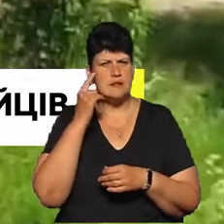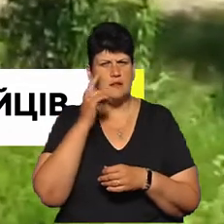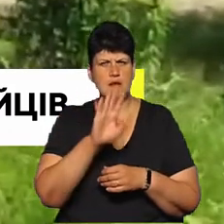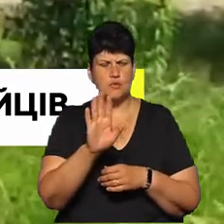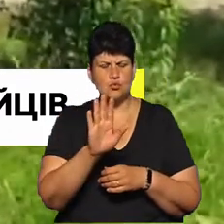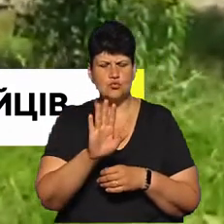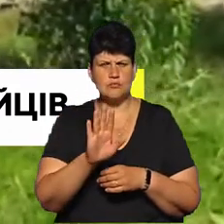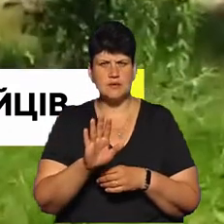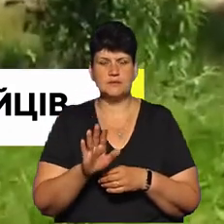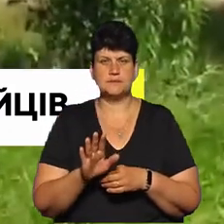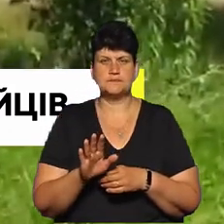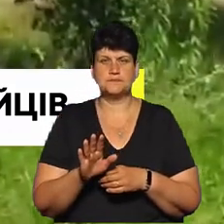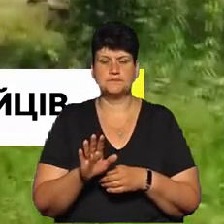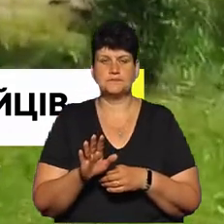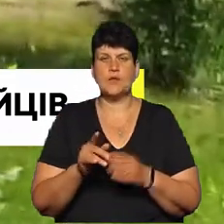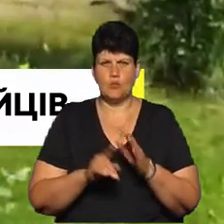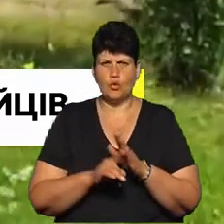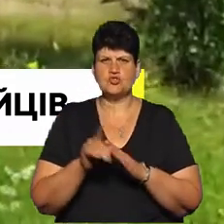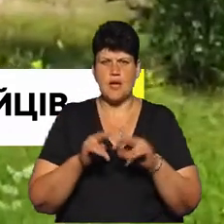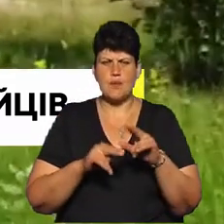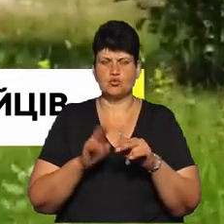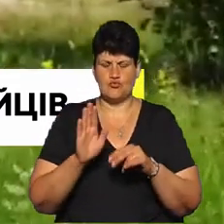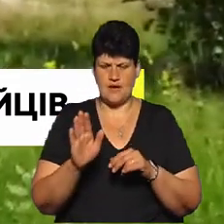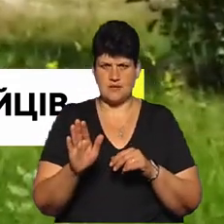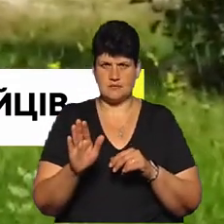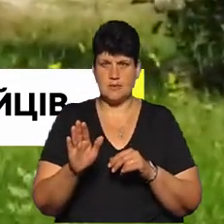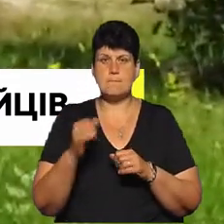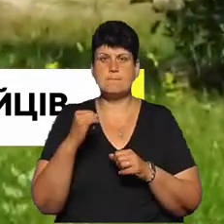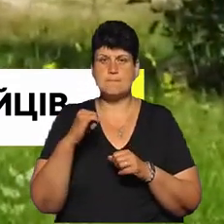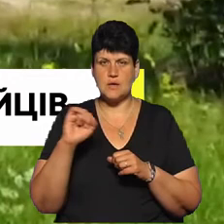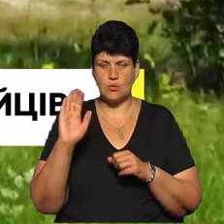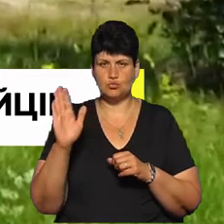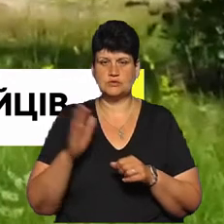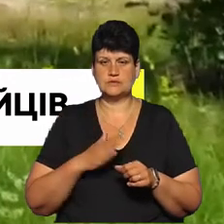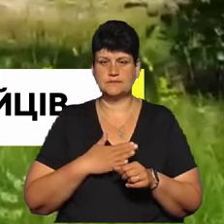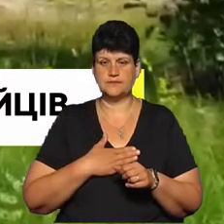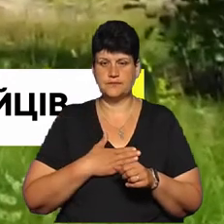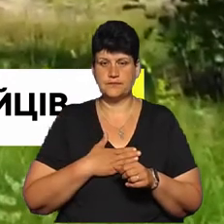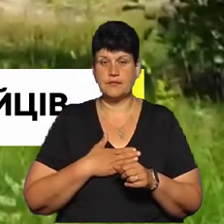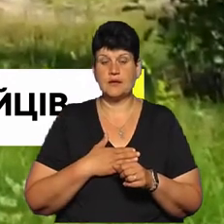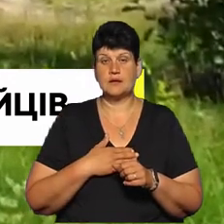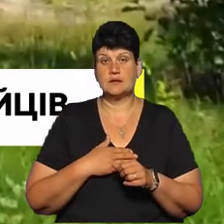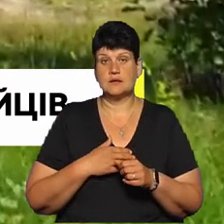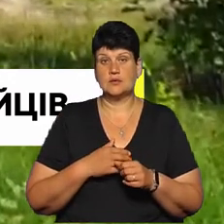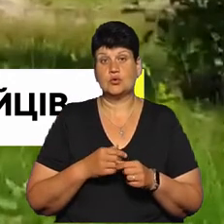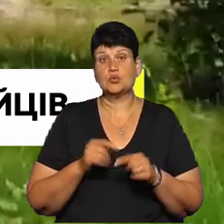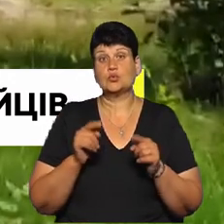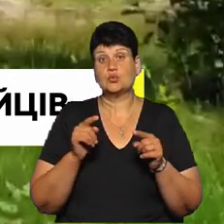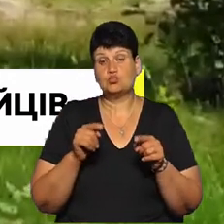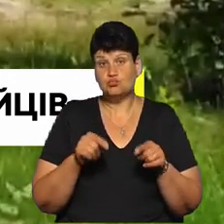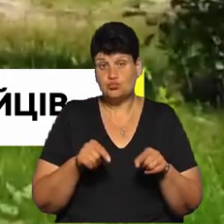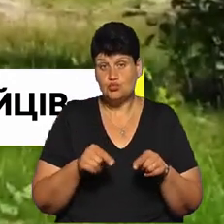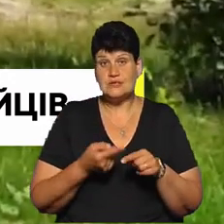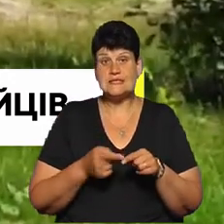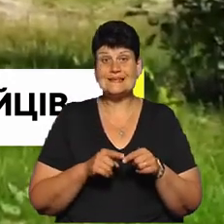вагайся, починай будувати, перемога за нами. Тому, от, власне, це,